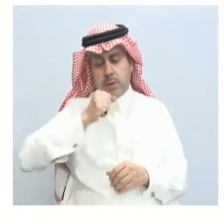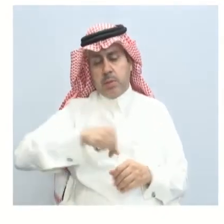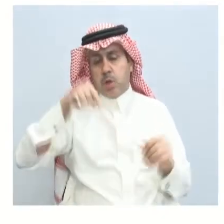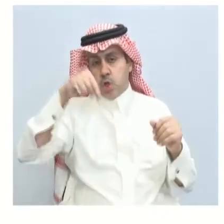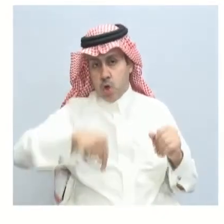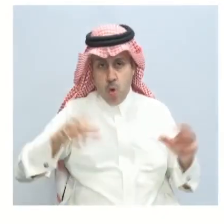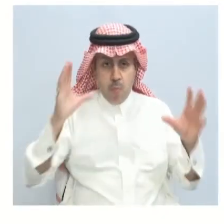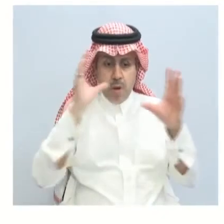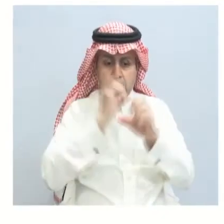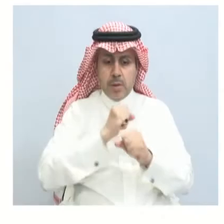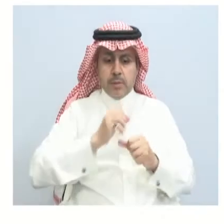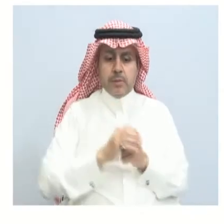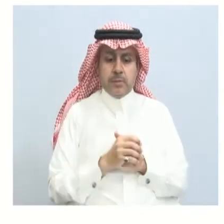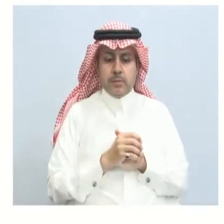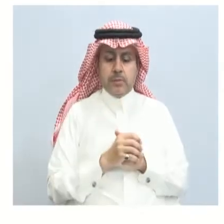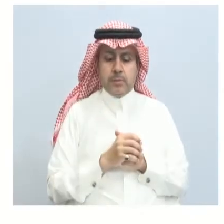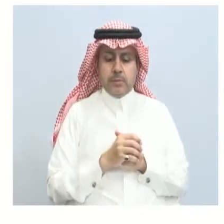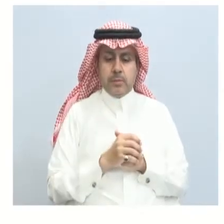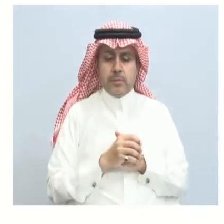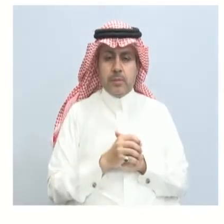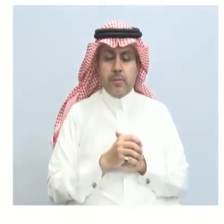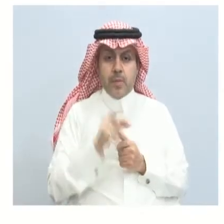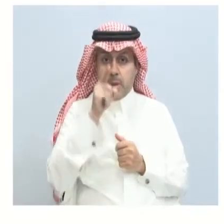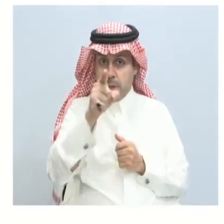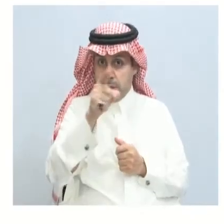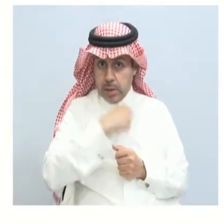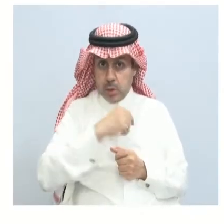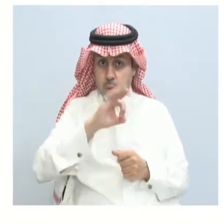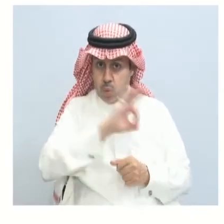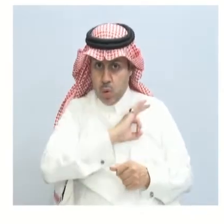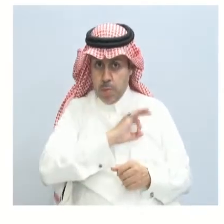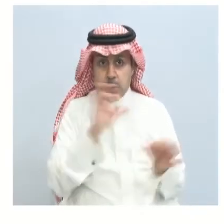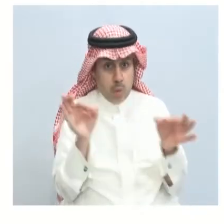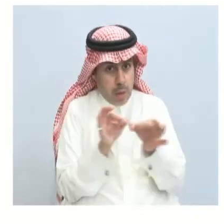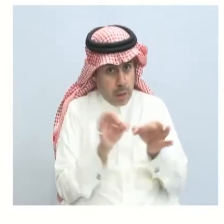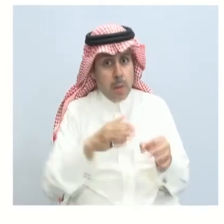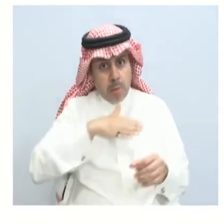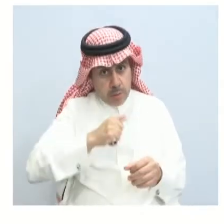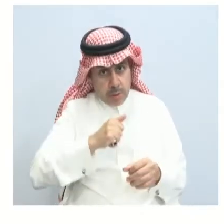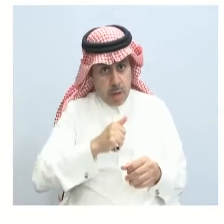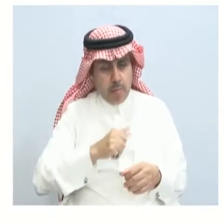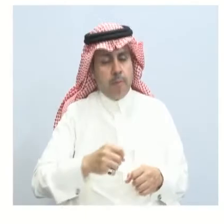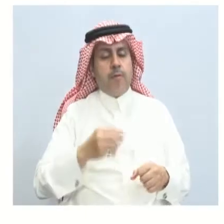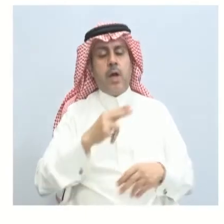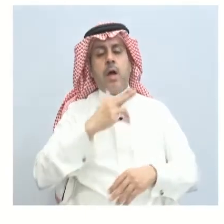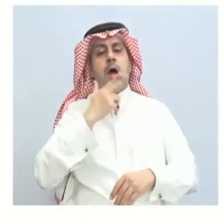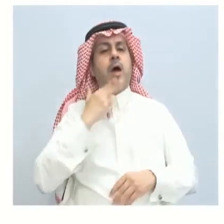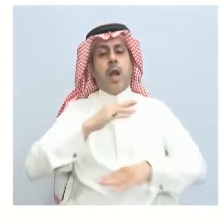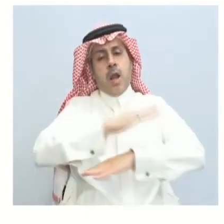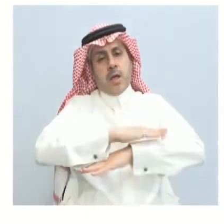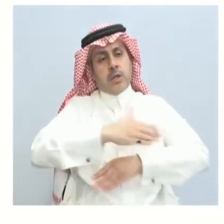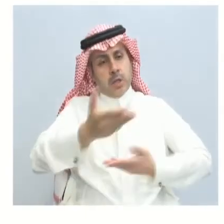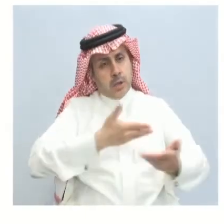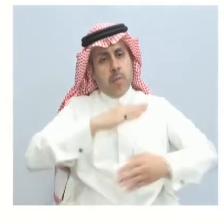منه صلى الله عليه وسلم في الاخره فمن يريد ان يكون قريبا من النبي صلى الله عليه وسلم وان يحبه النبي صلى الله عليه وسلم فليظهر بهذه